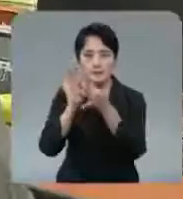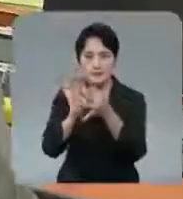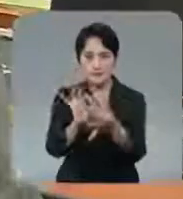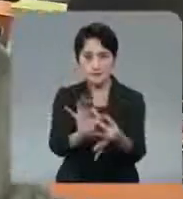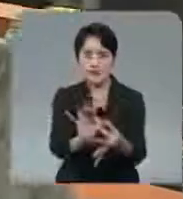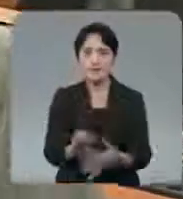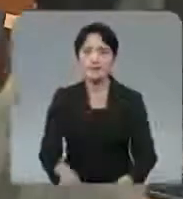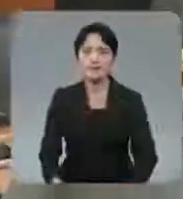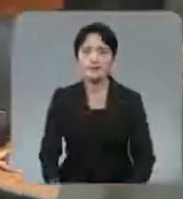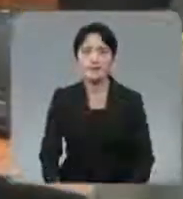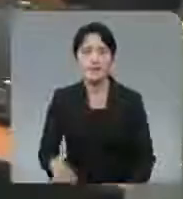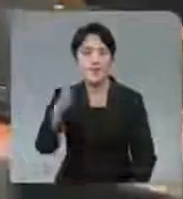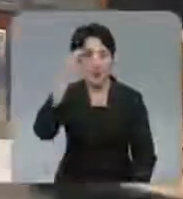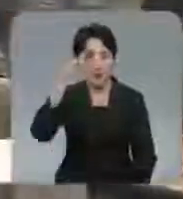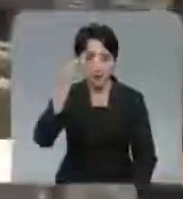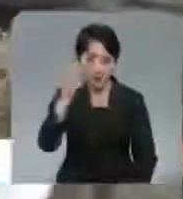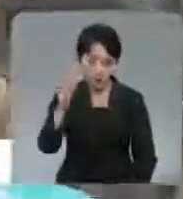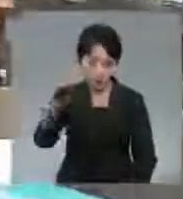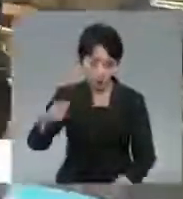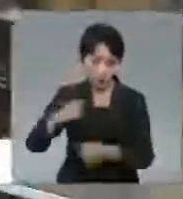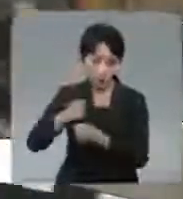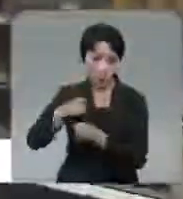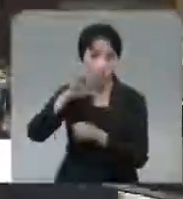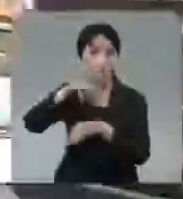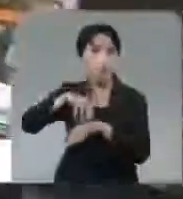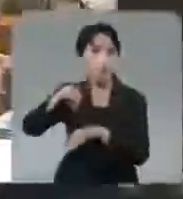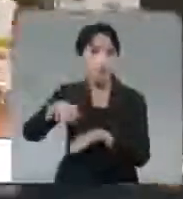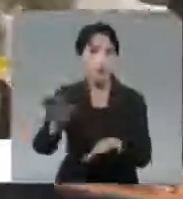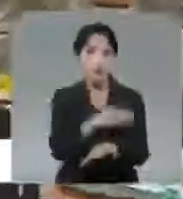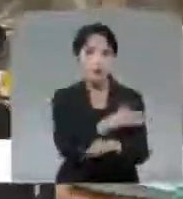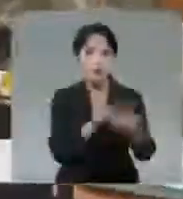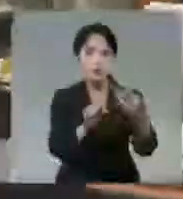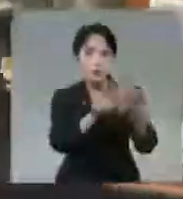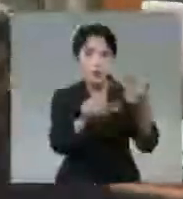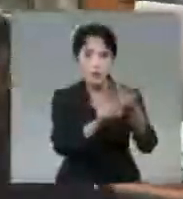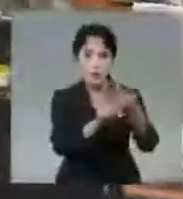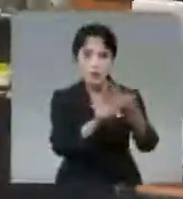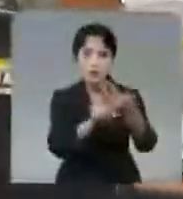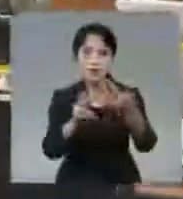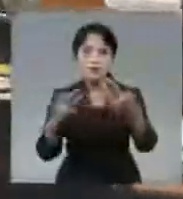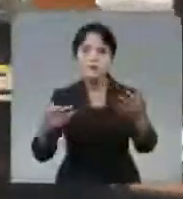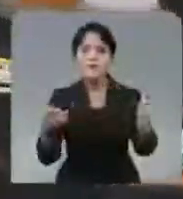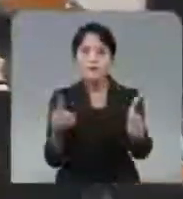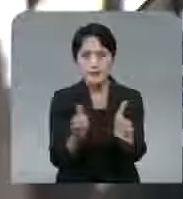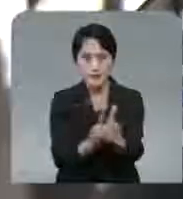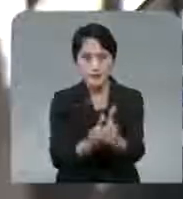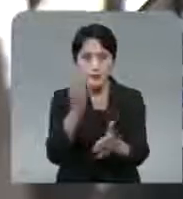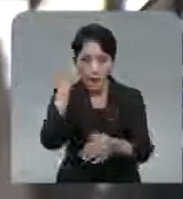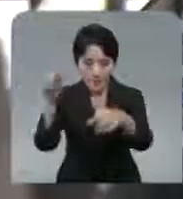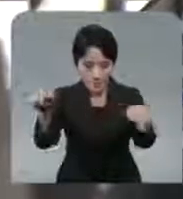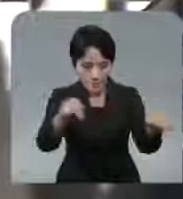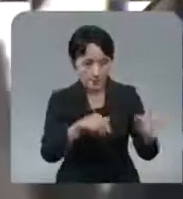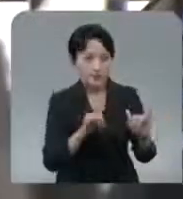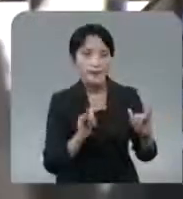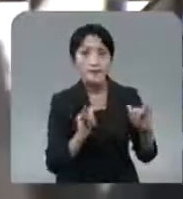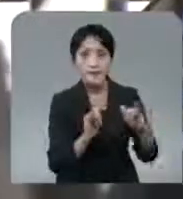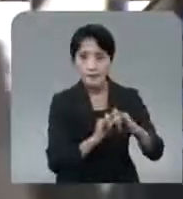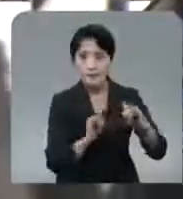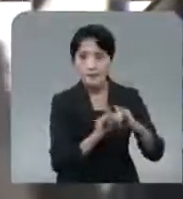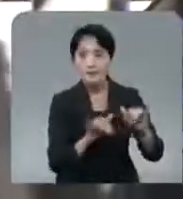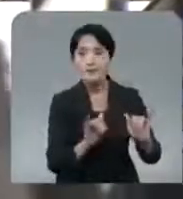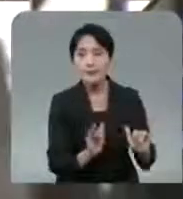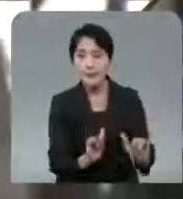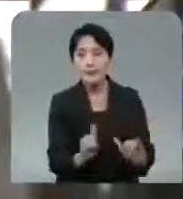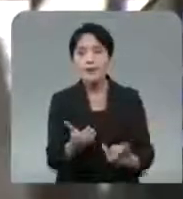командно-штабные my и они проводятся полностью формате компьютерного моделирования с участием минимального количества военнослужащих